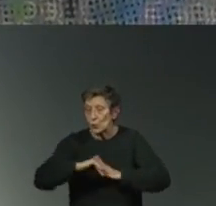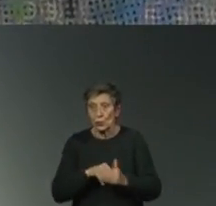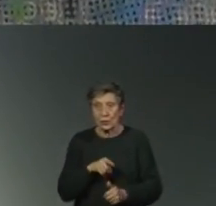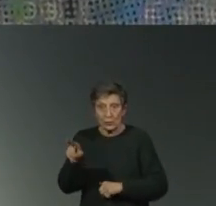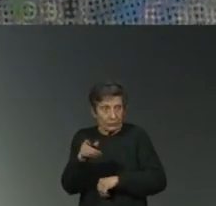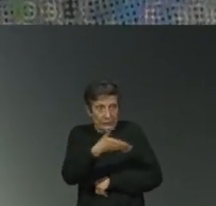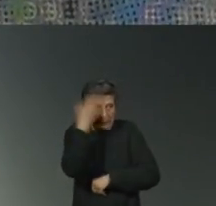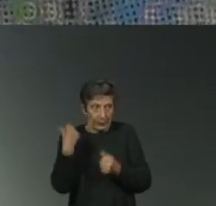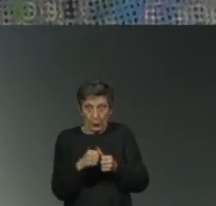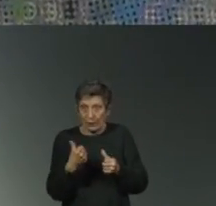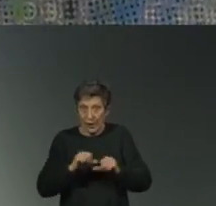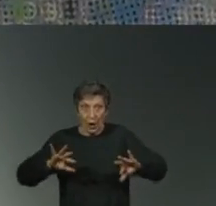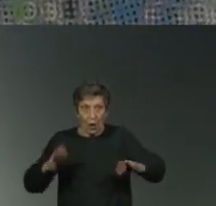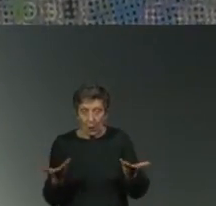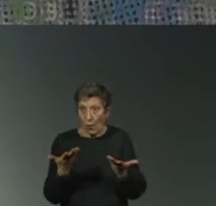on allait faire et qu'il avait